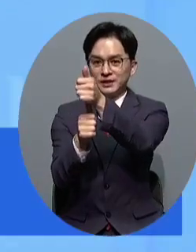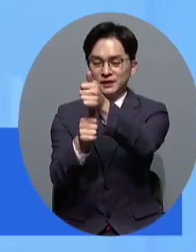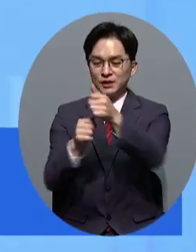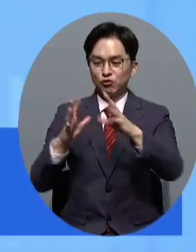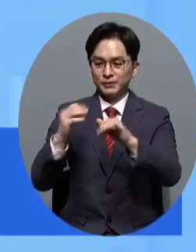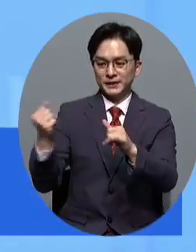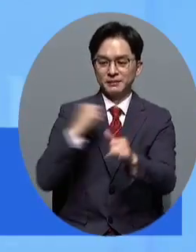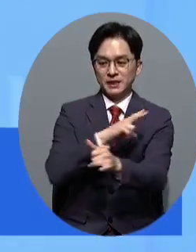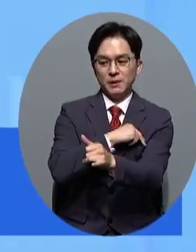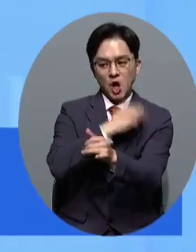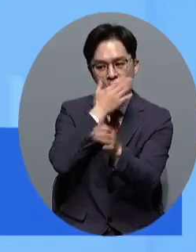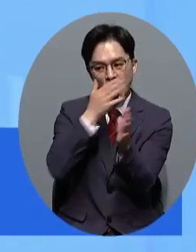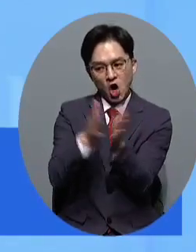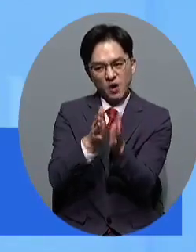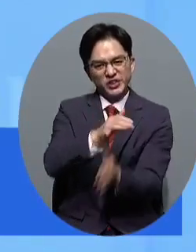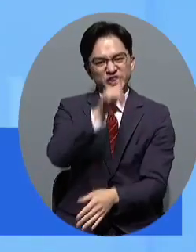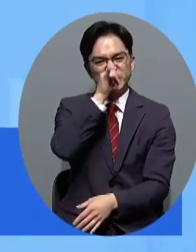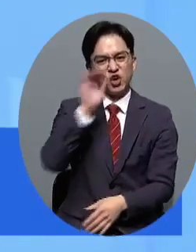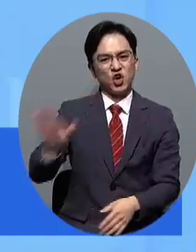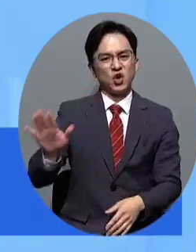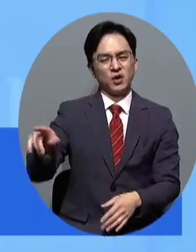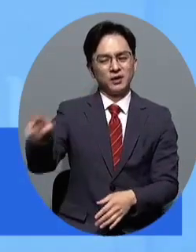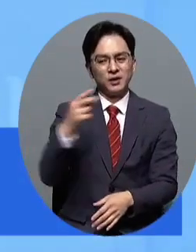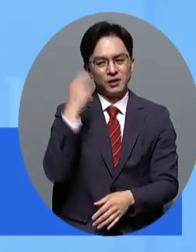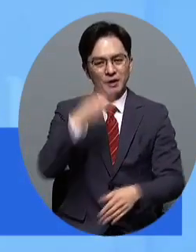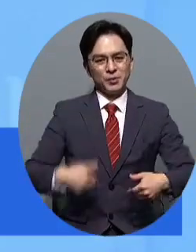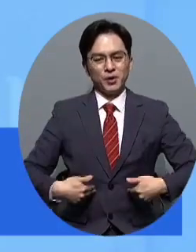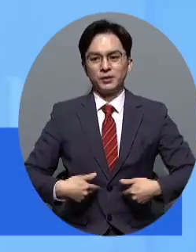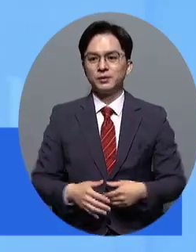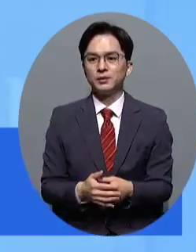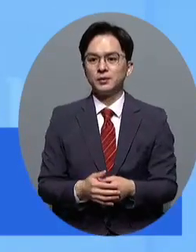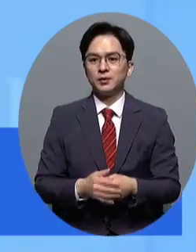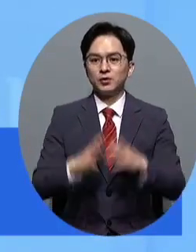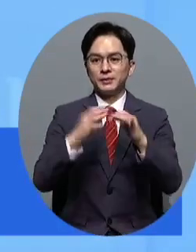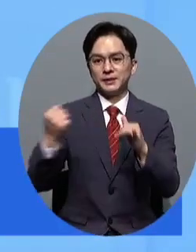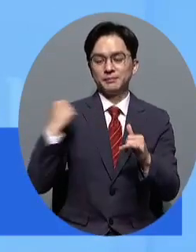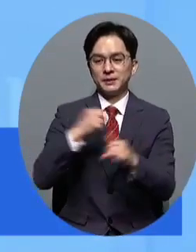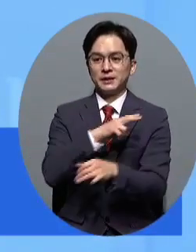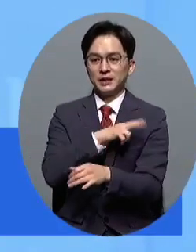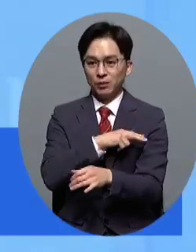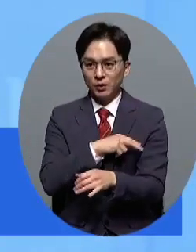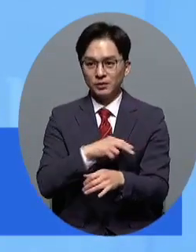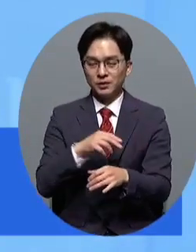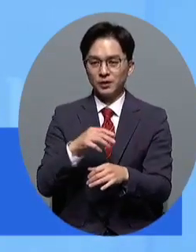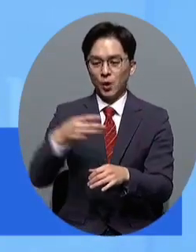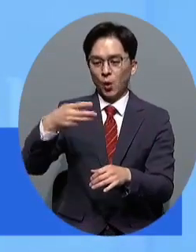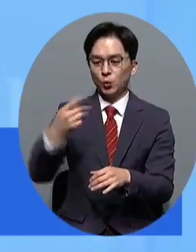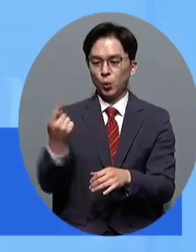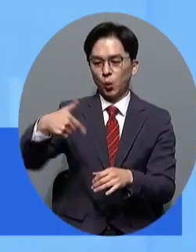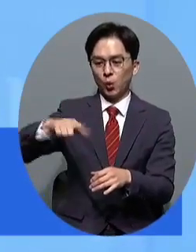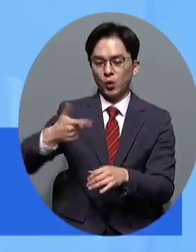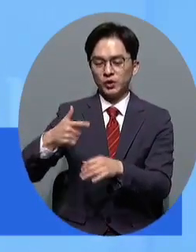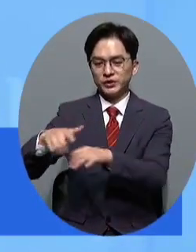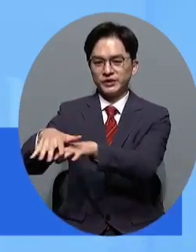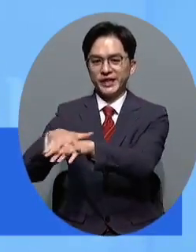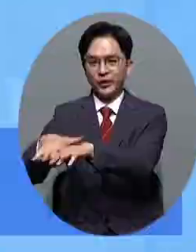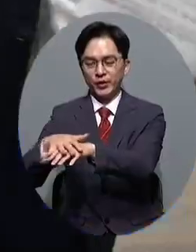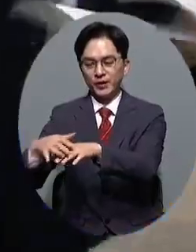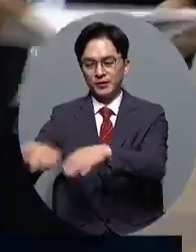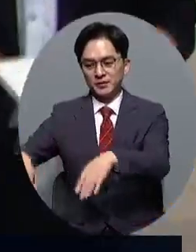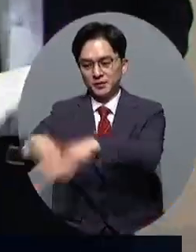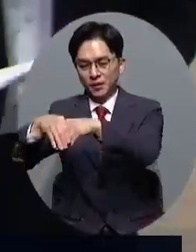세력이 일부 토건 세력과 손잡고 적반하장으로 이재명 후보에게 뒤집어 씌우려다가 실패한